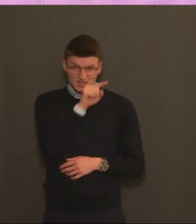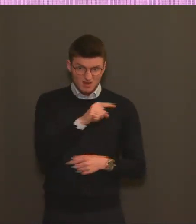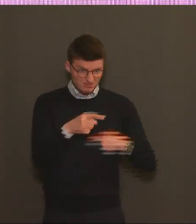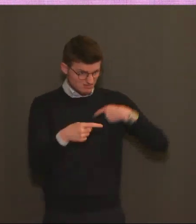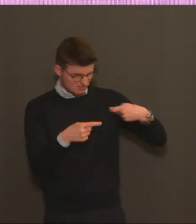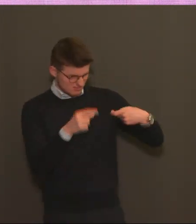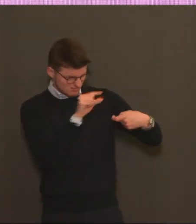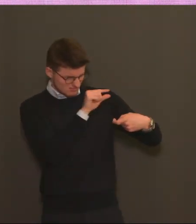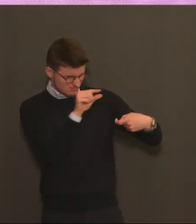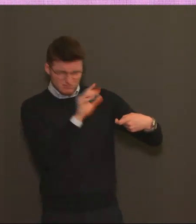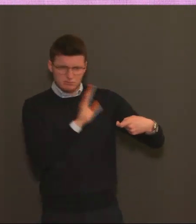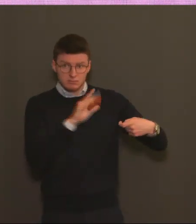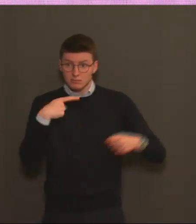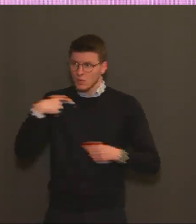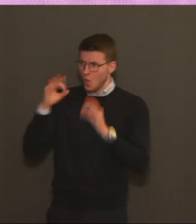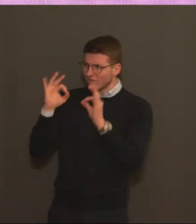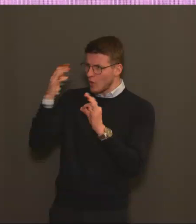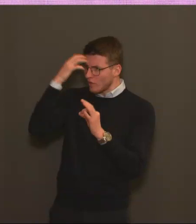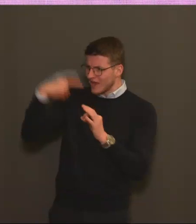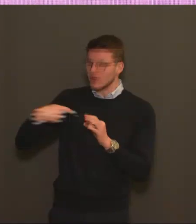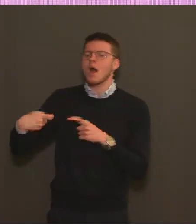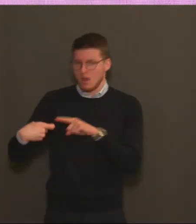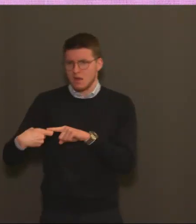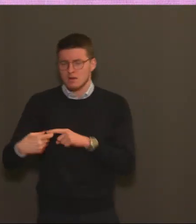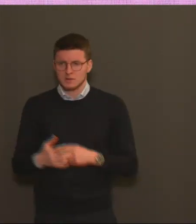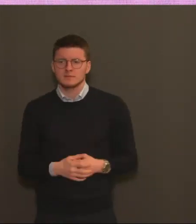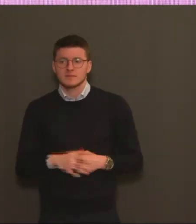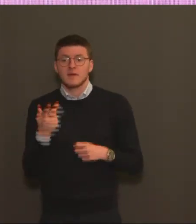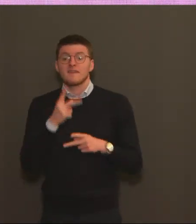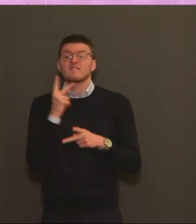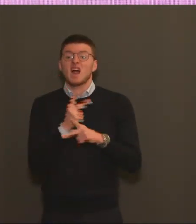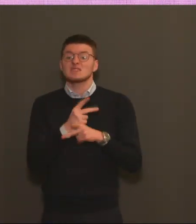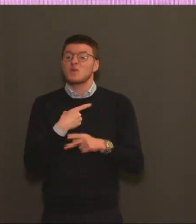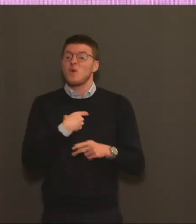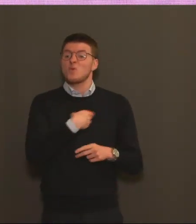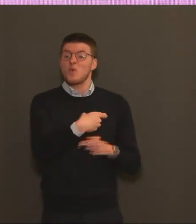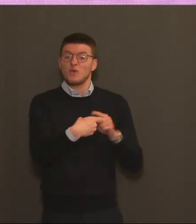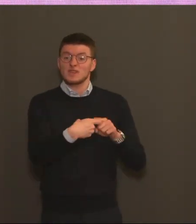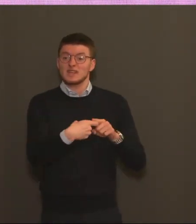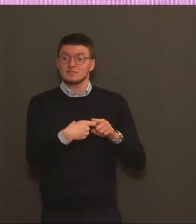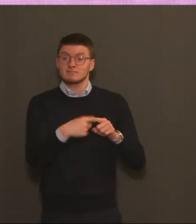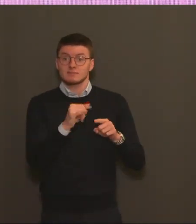vals bericht ontvangt? Stuur het bericht onmiddellijk door naar het mailadres